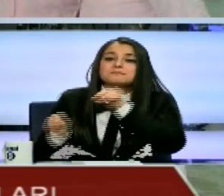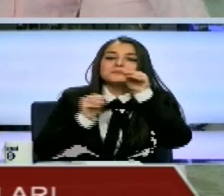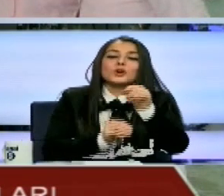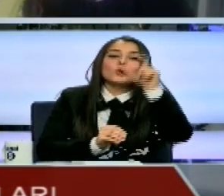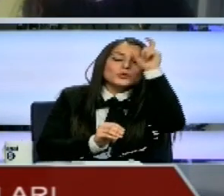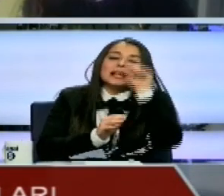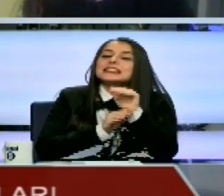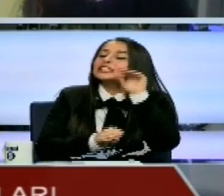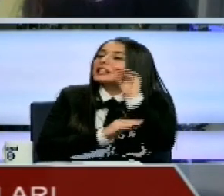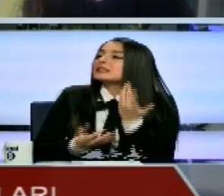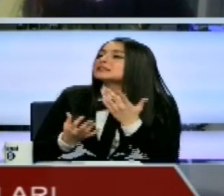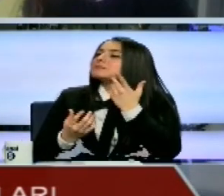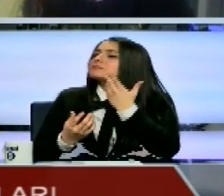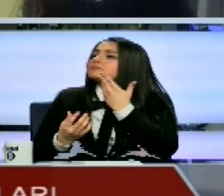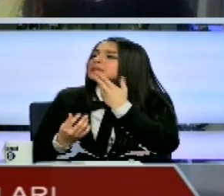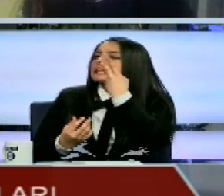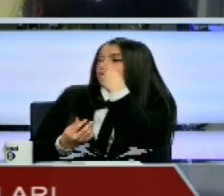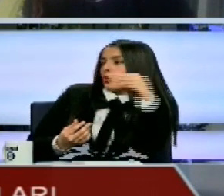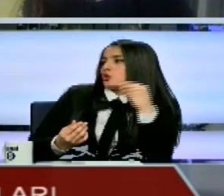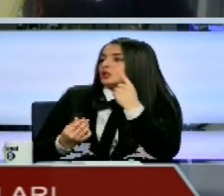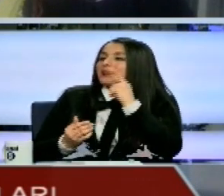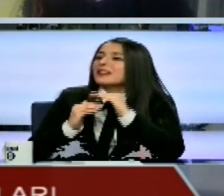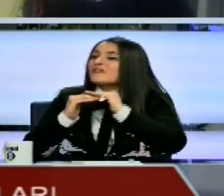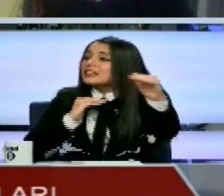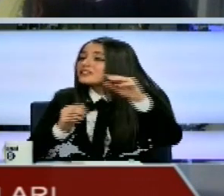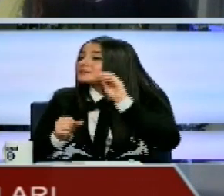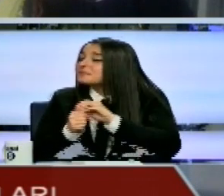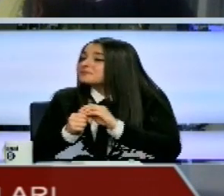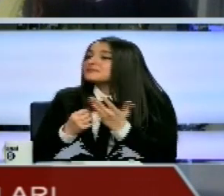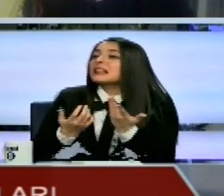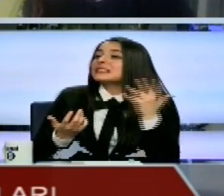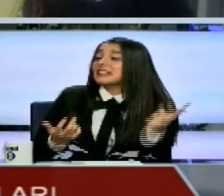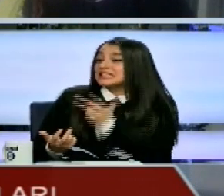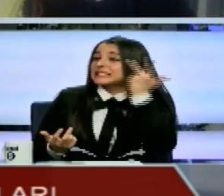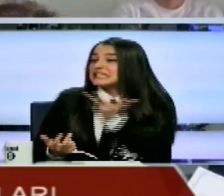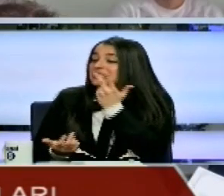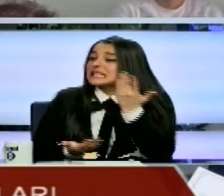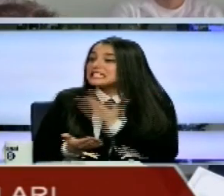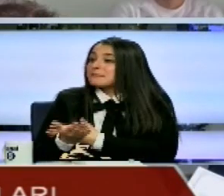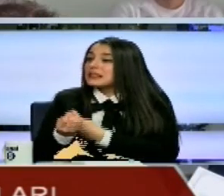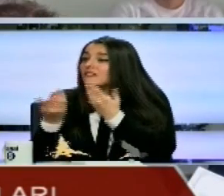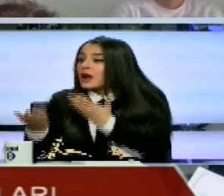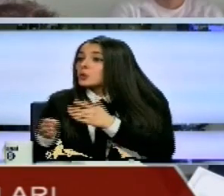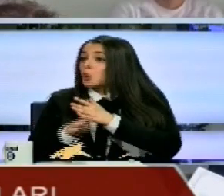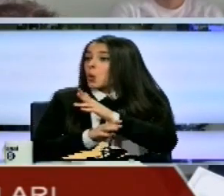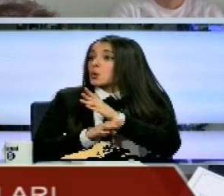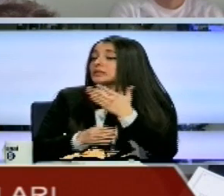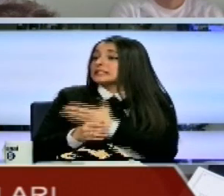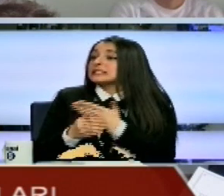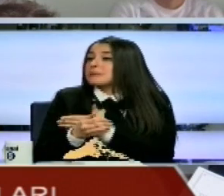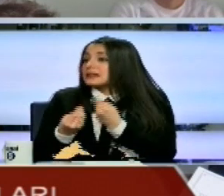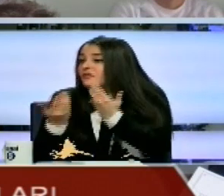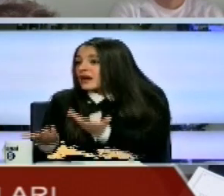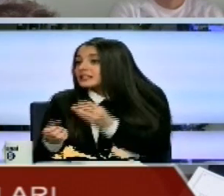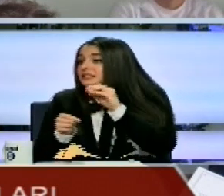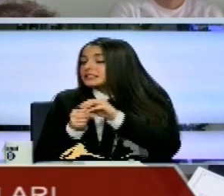yaşayan sayıları 2 milyonu bulan işitme engeli vatandaşlarımız da çok daha hızlı hizmet gidecek, çok doğru hizmet gidecek. Biraz